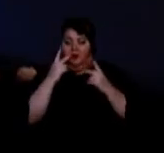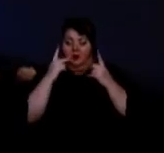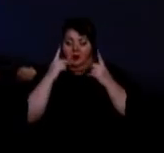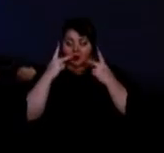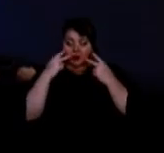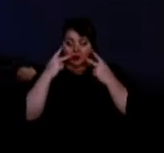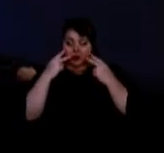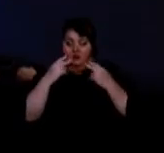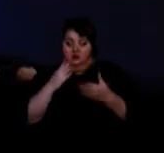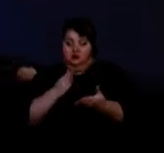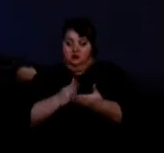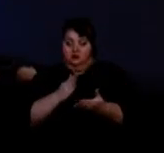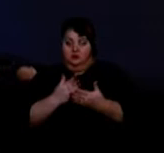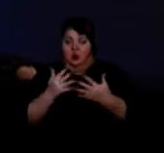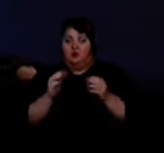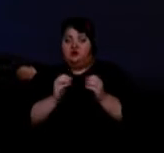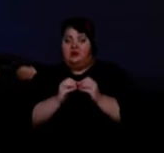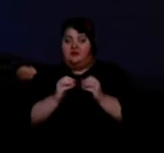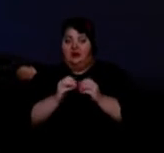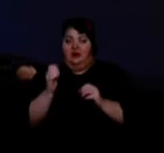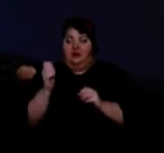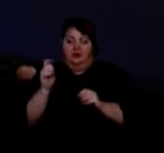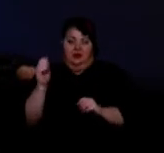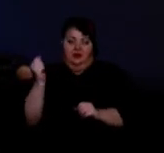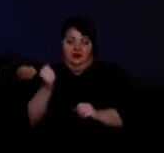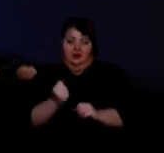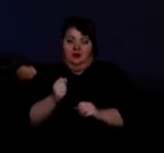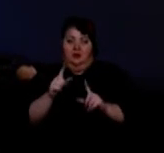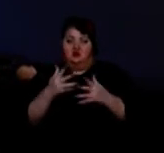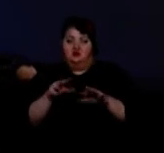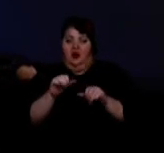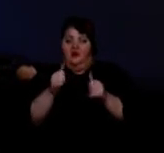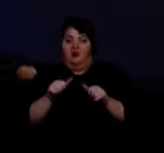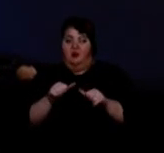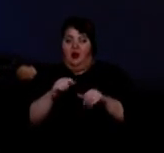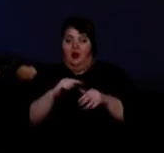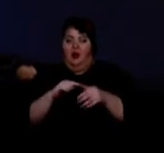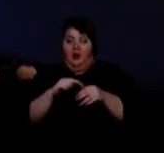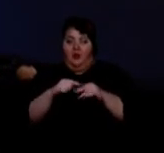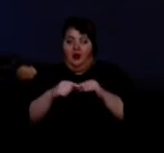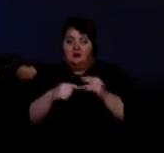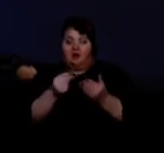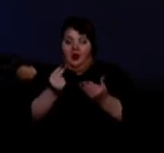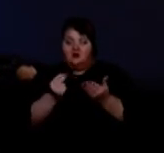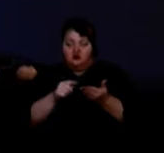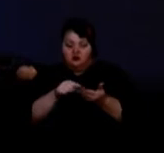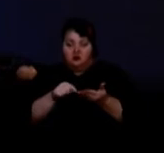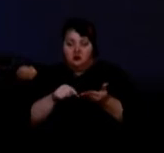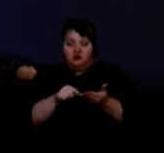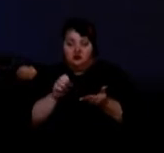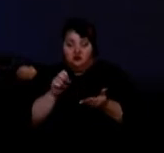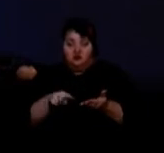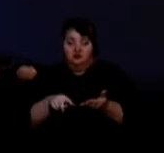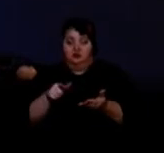веки. Уже в 10 недель формируется на пальчиках уникальный всех у нас рисуночек. То есть